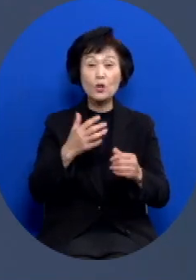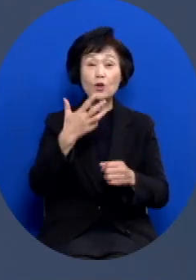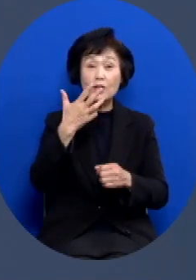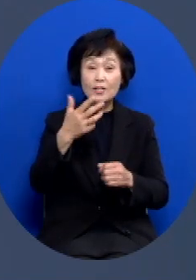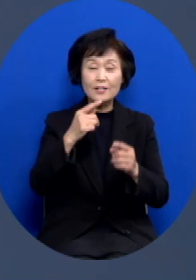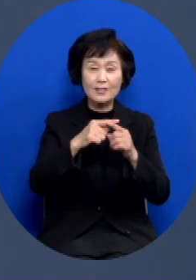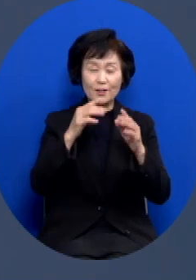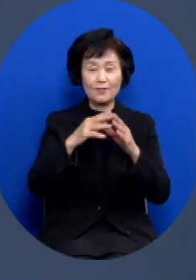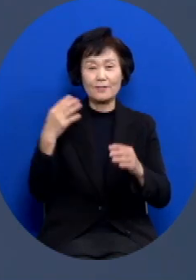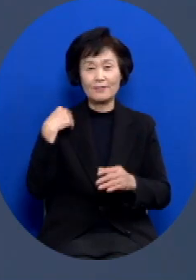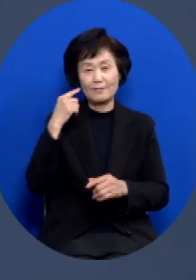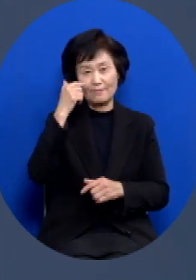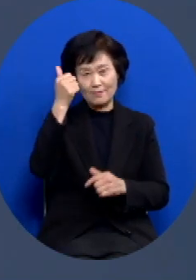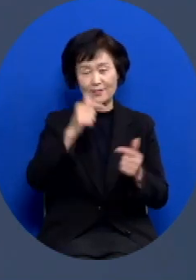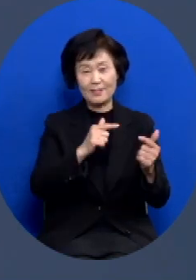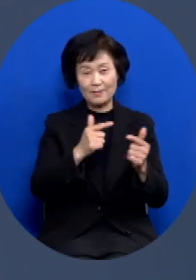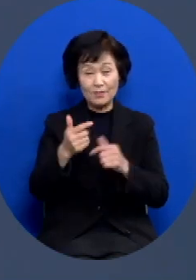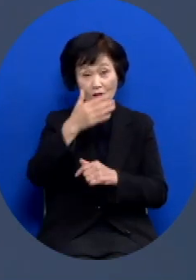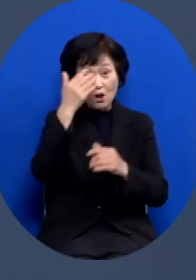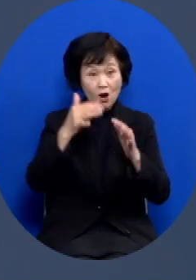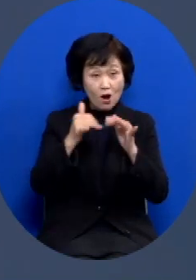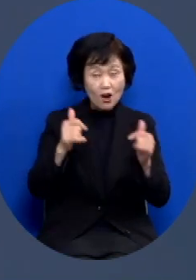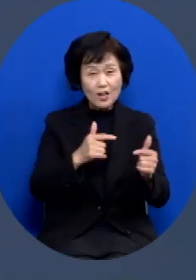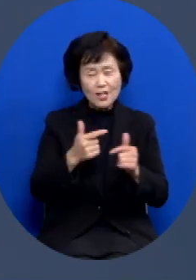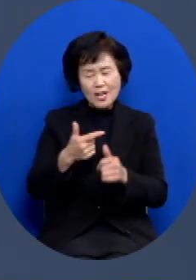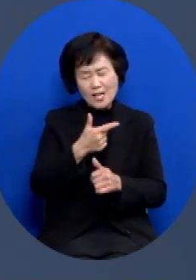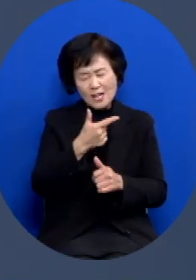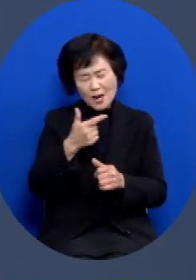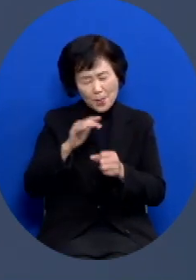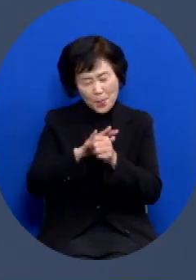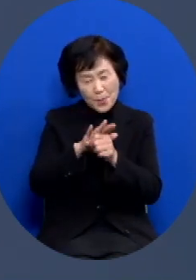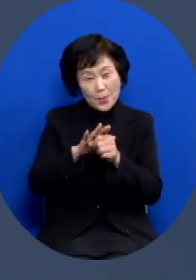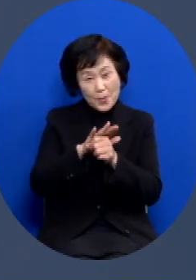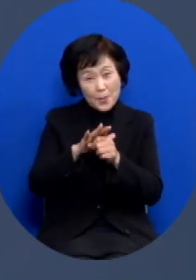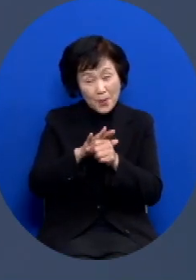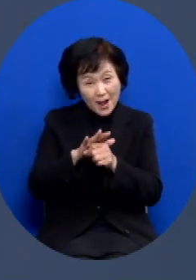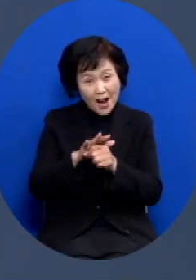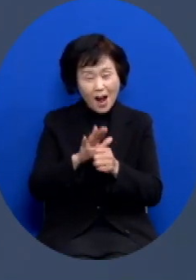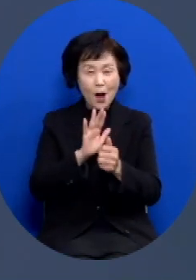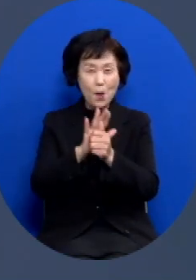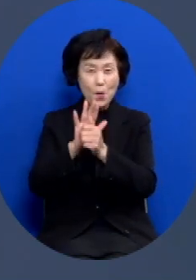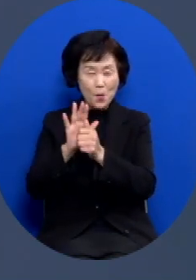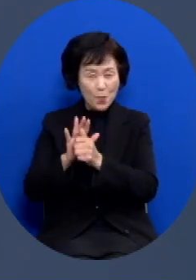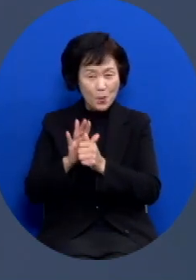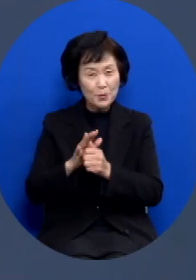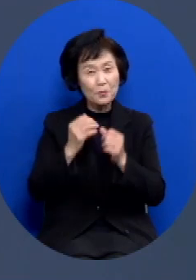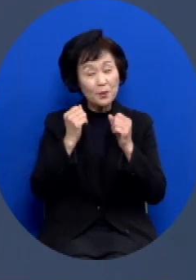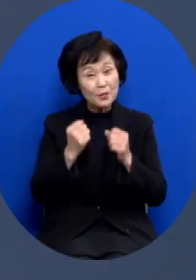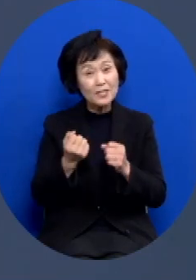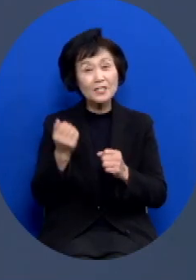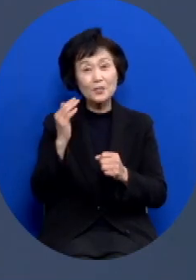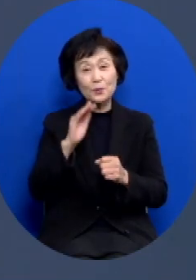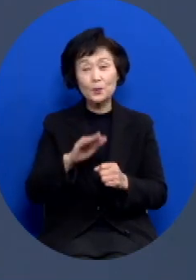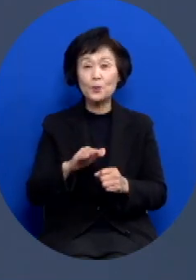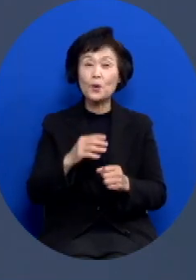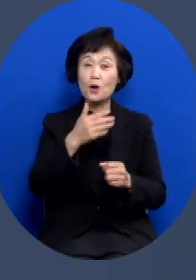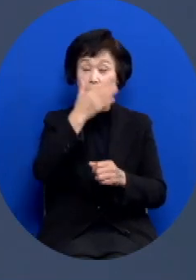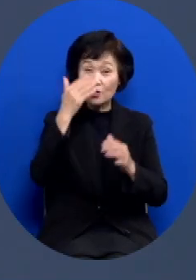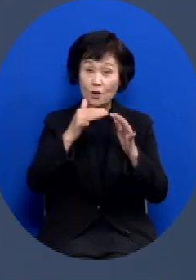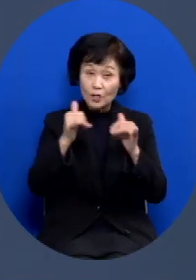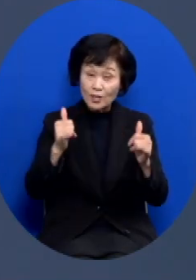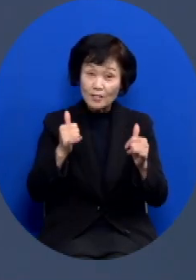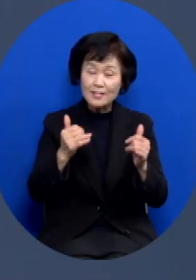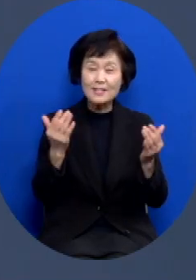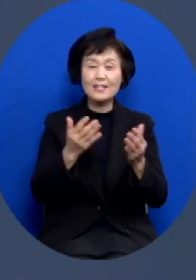8개 교회에 담임 목사님들께서 청년들을 너무 사랑하셔서 아낌없이 후원해 주셨고요 또 청년